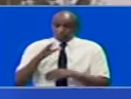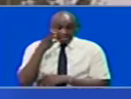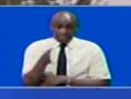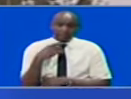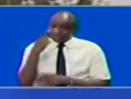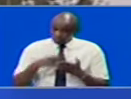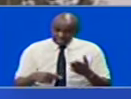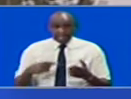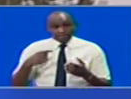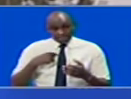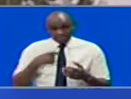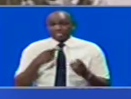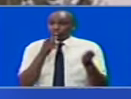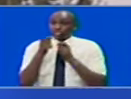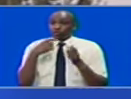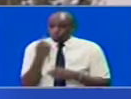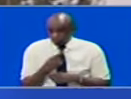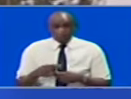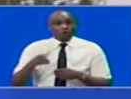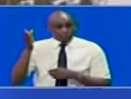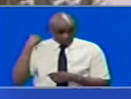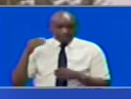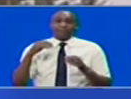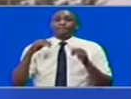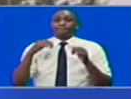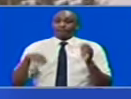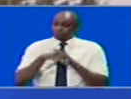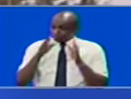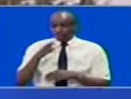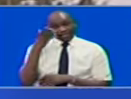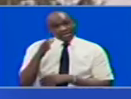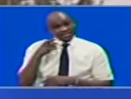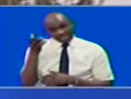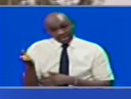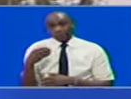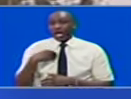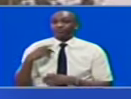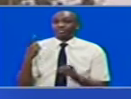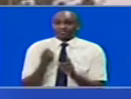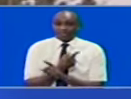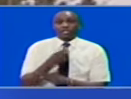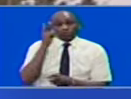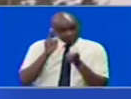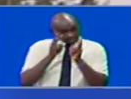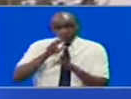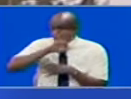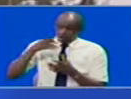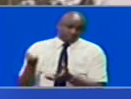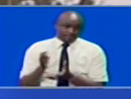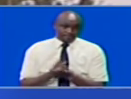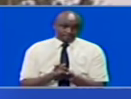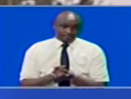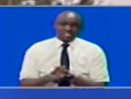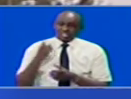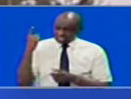nimechukua mendo niko in charge ya wale former players wa kwa ground. Tuko na former players 22. Kila